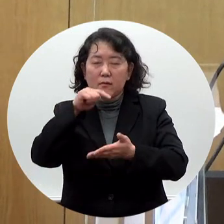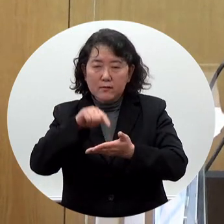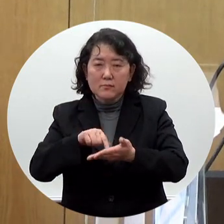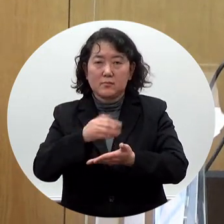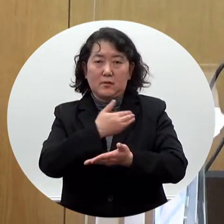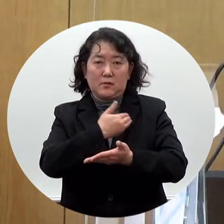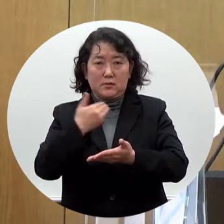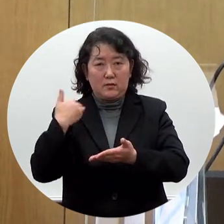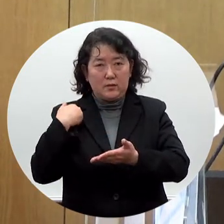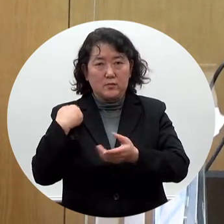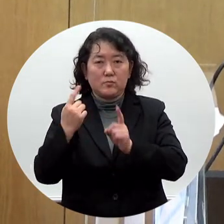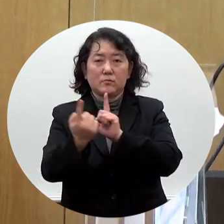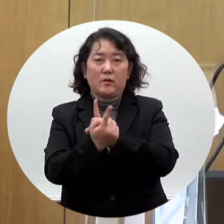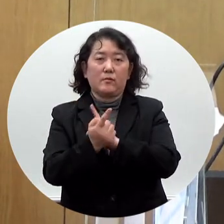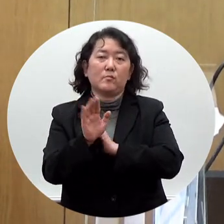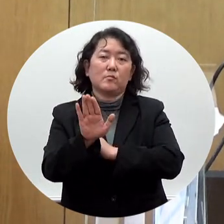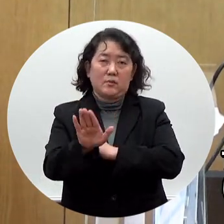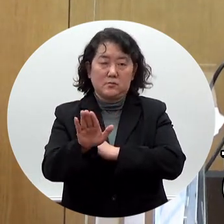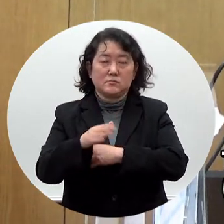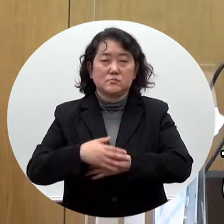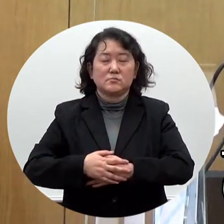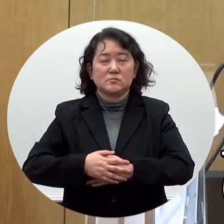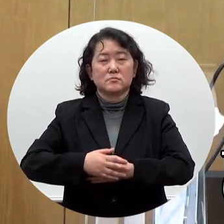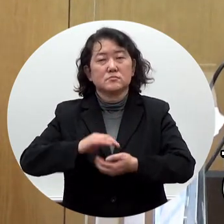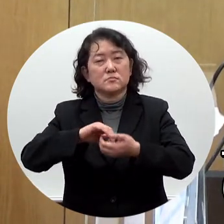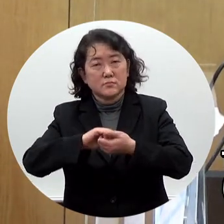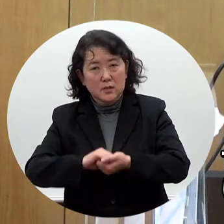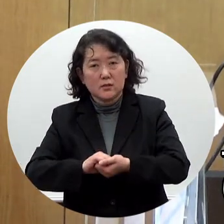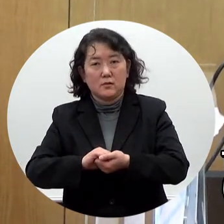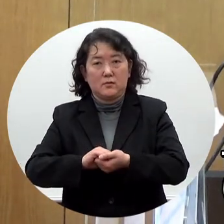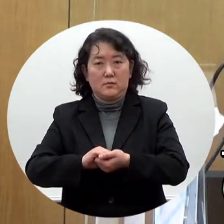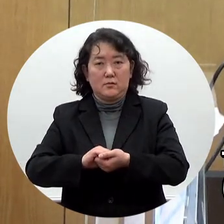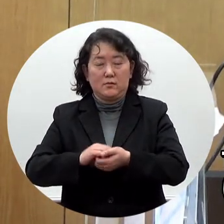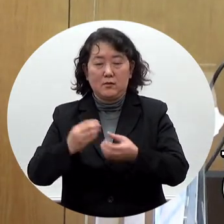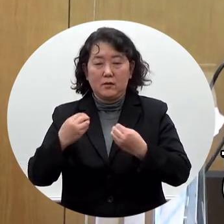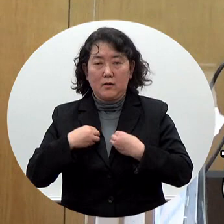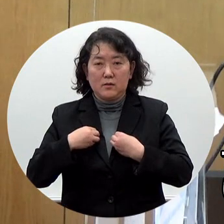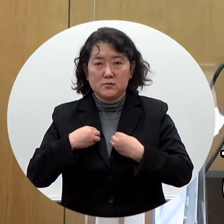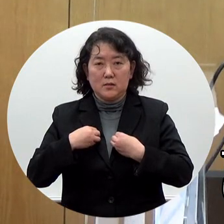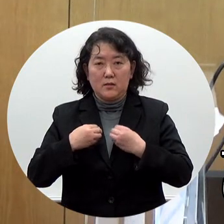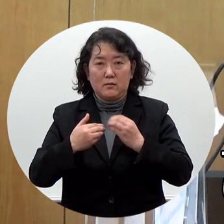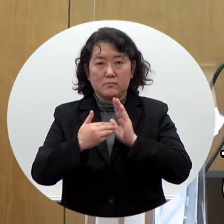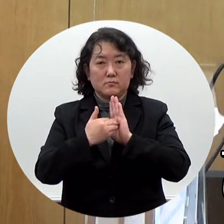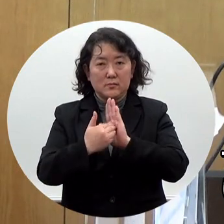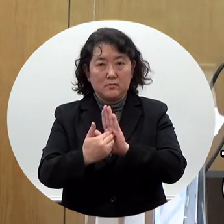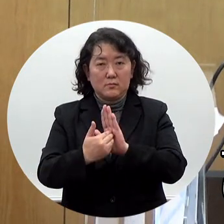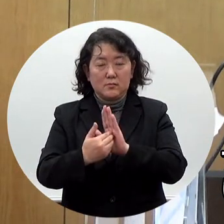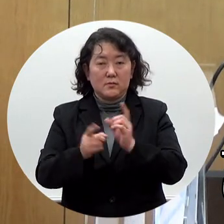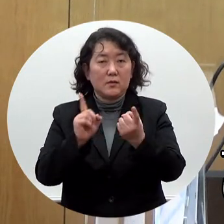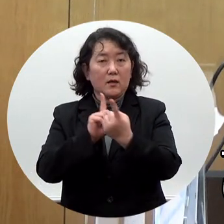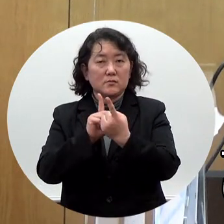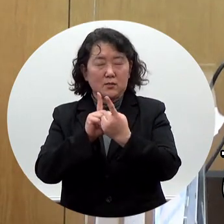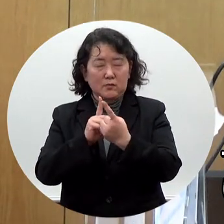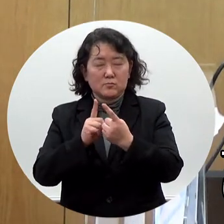できる対応でございます。ぜひこれらの感染対策を徹底していただきますよ